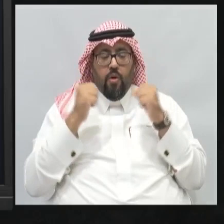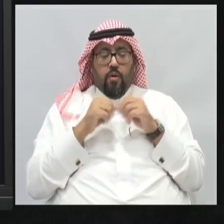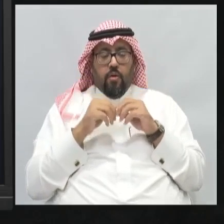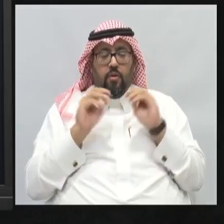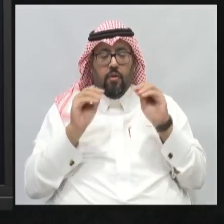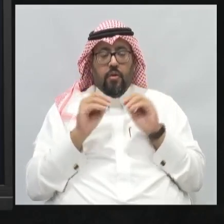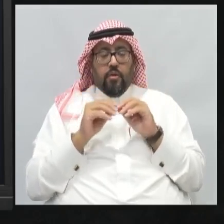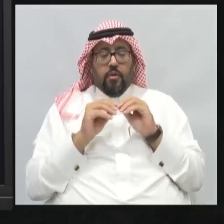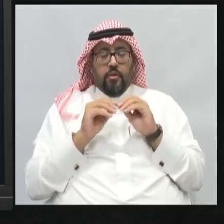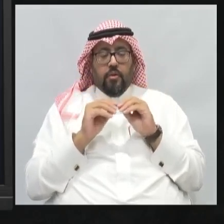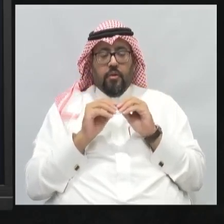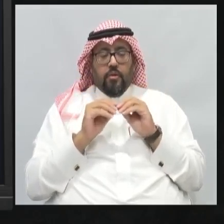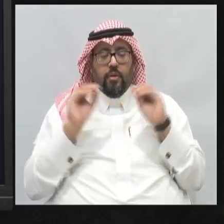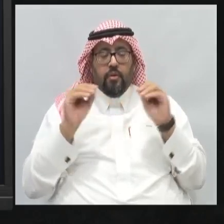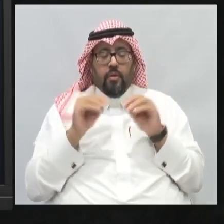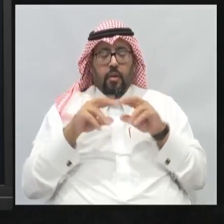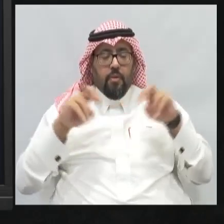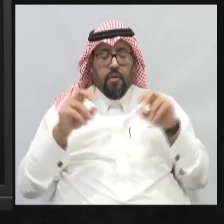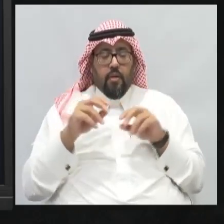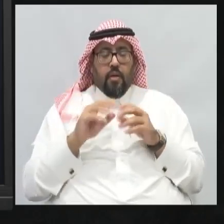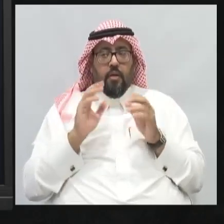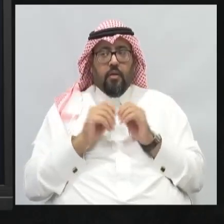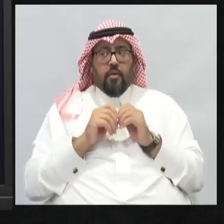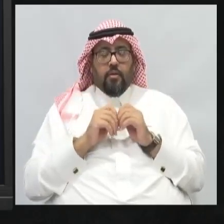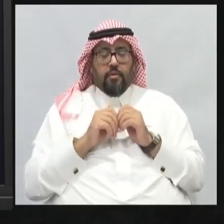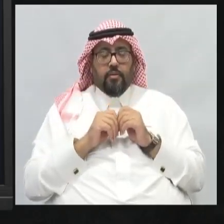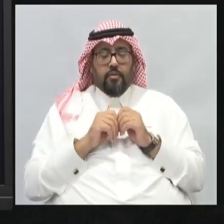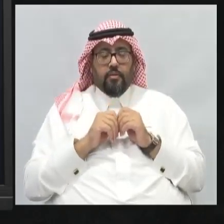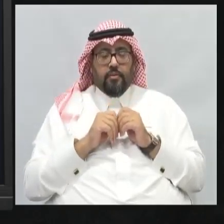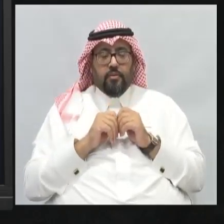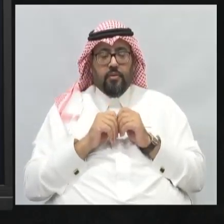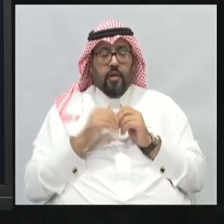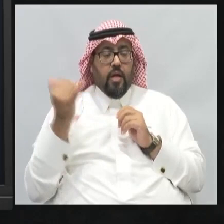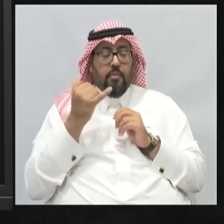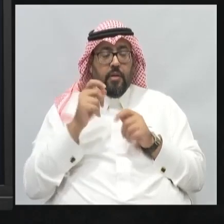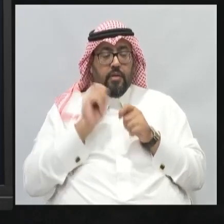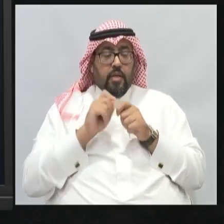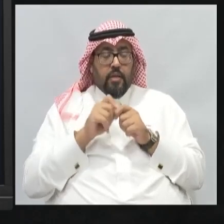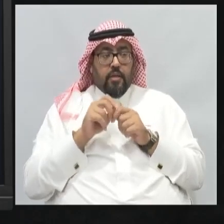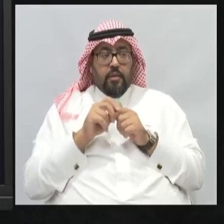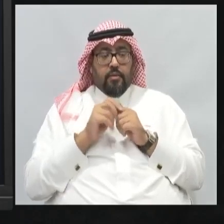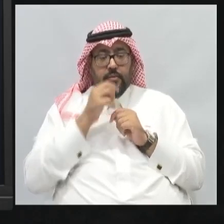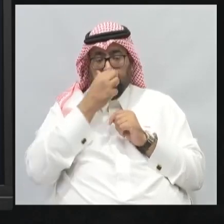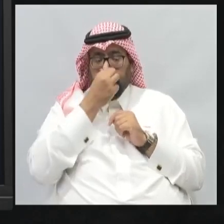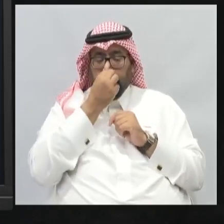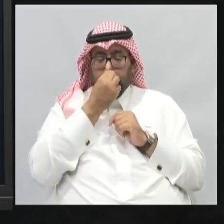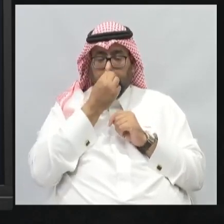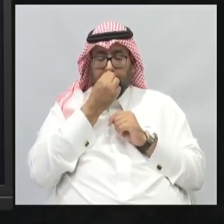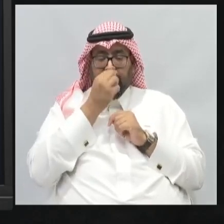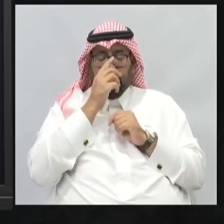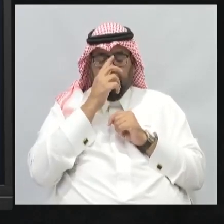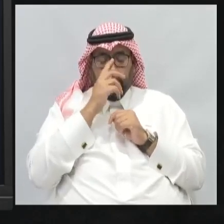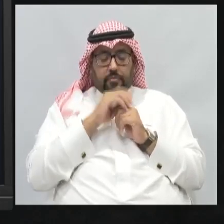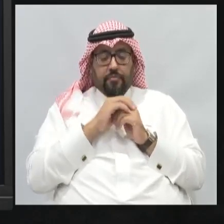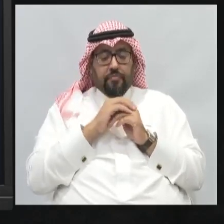رائده في مجال البحث العلمي والابتكار التكنولوجي ومن اهم صناعات الولايات ما هي